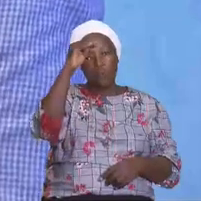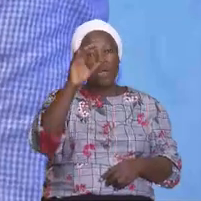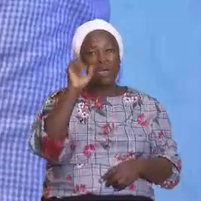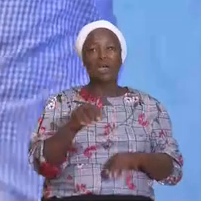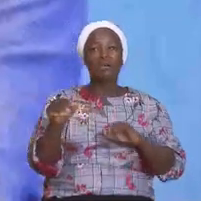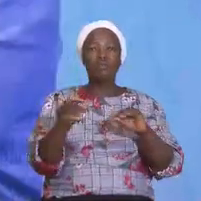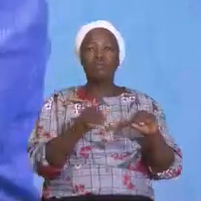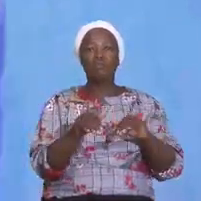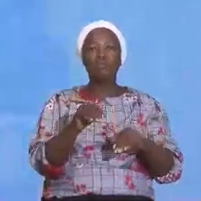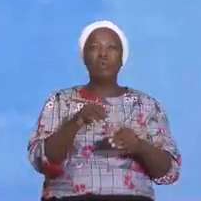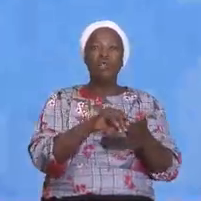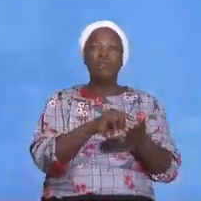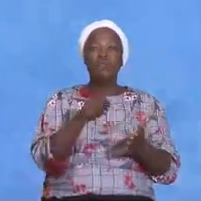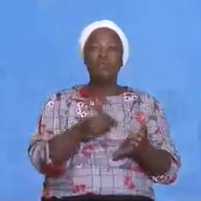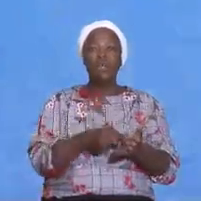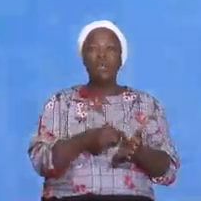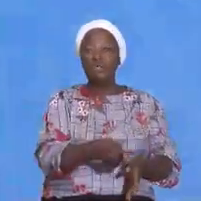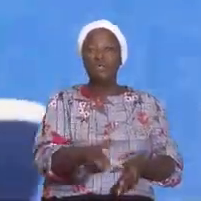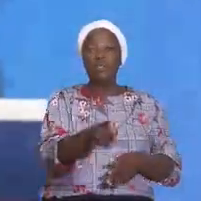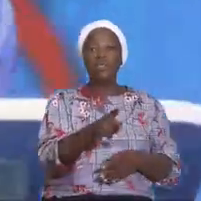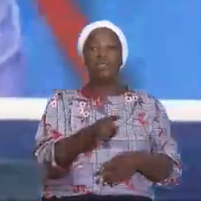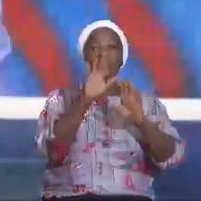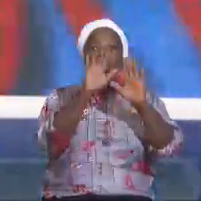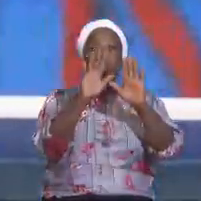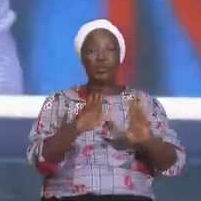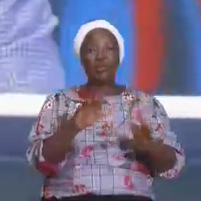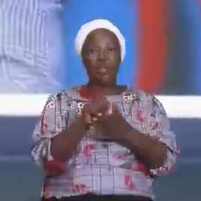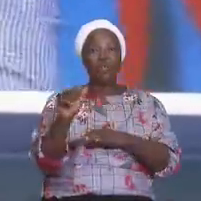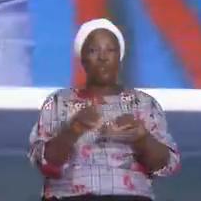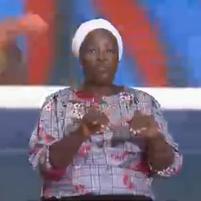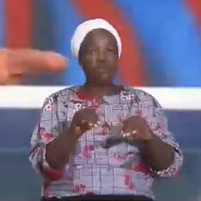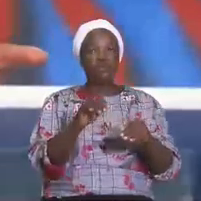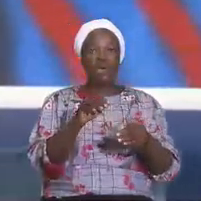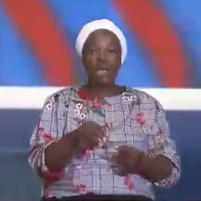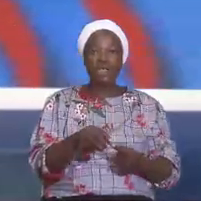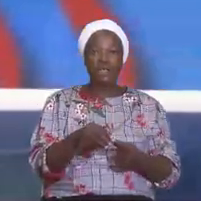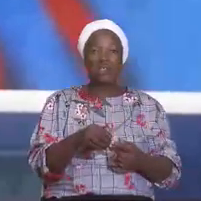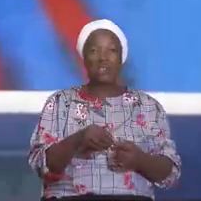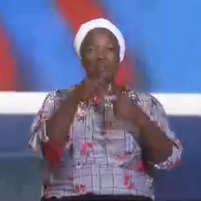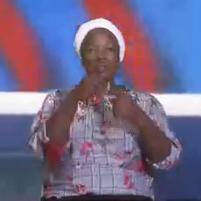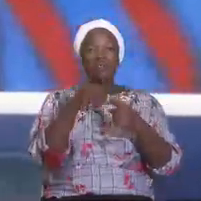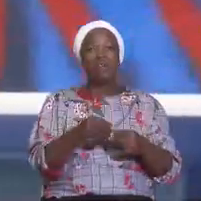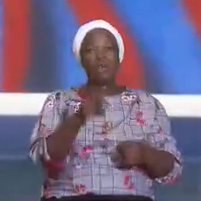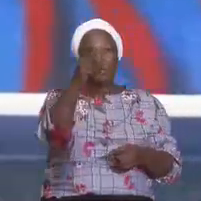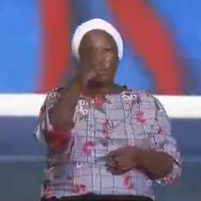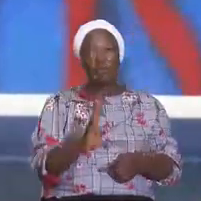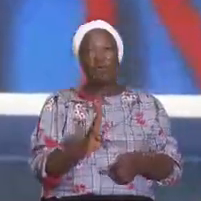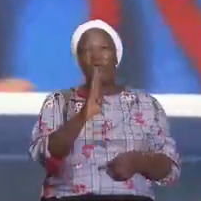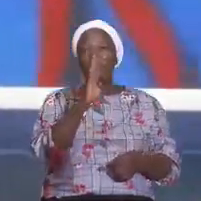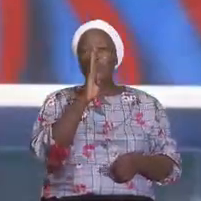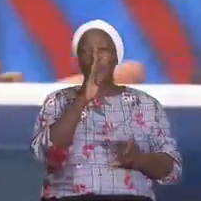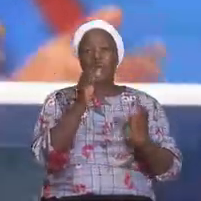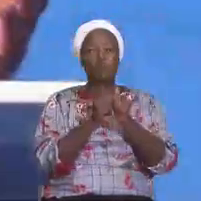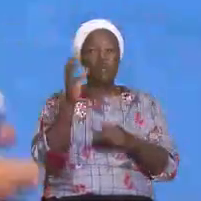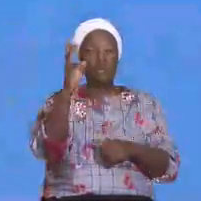sauveur venu de Dieu, car personne ne peut faire ces miracles que tu fais